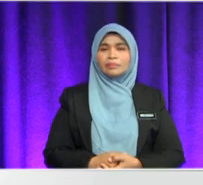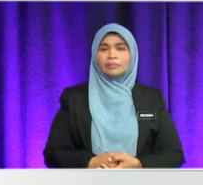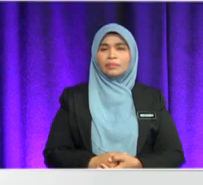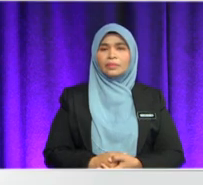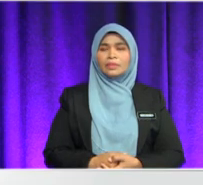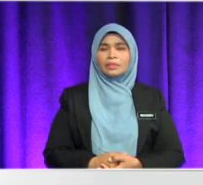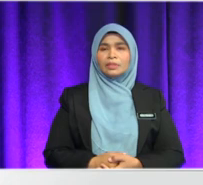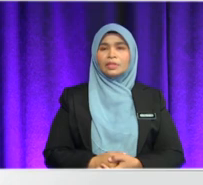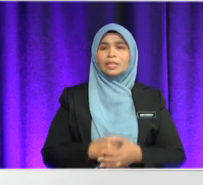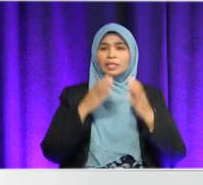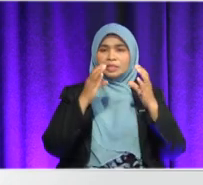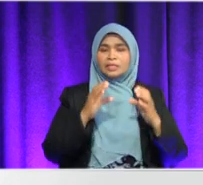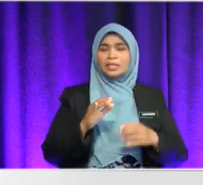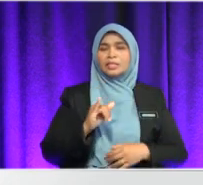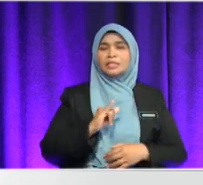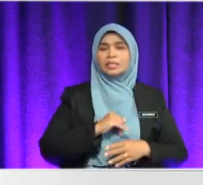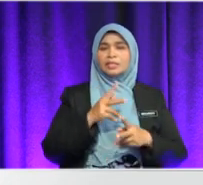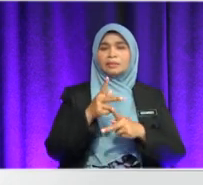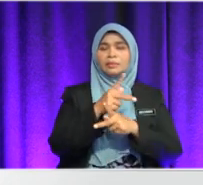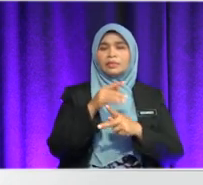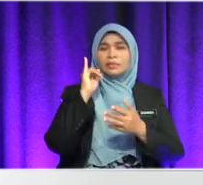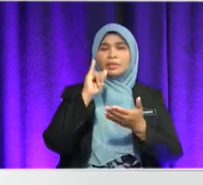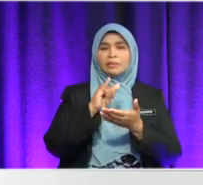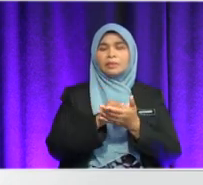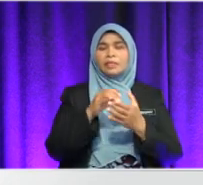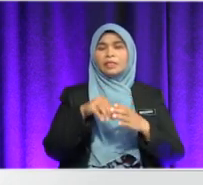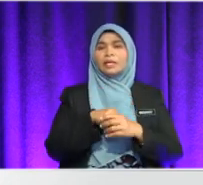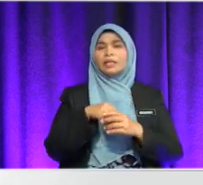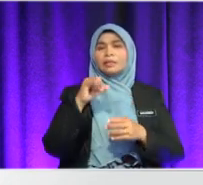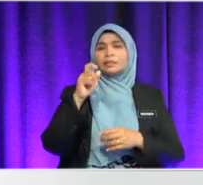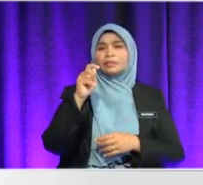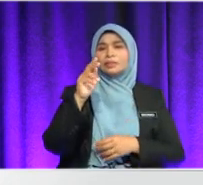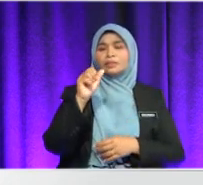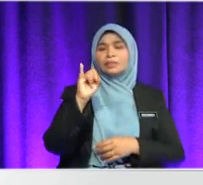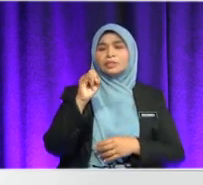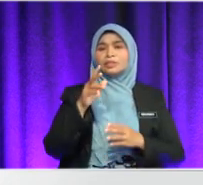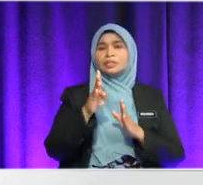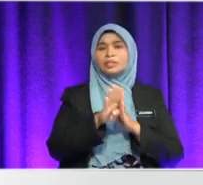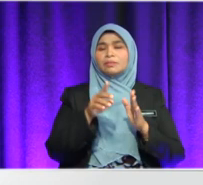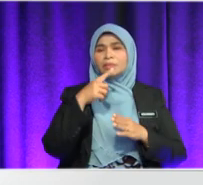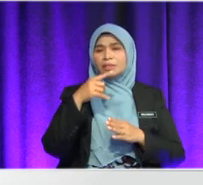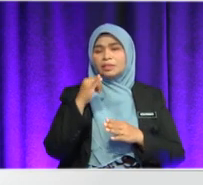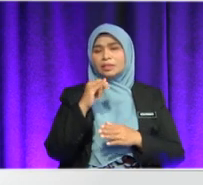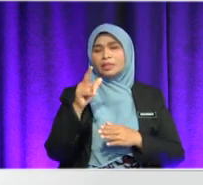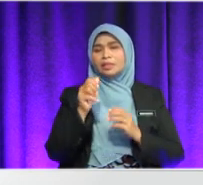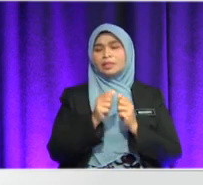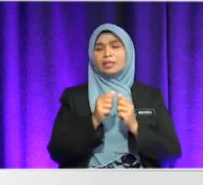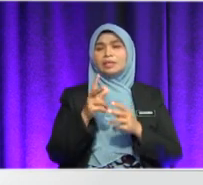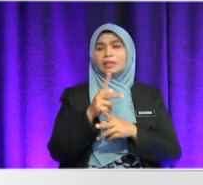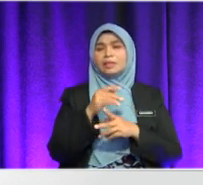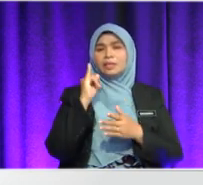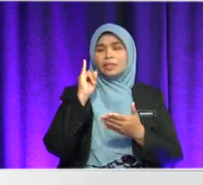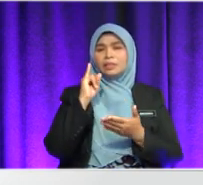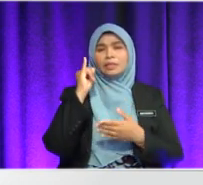cari saja memelihara iman dalam situasi berikut ialah dengan cara mendalami ilmu aqidah karena setiap muslim perlu